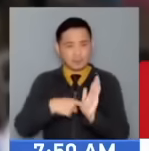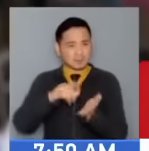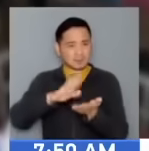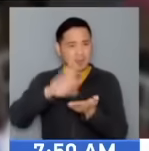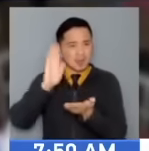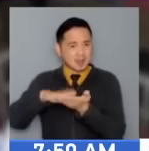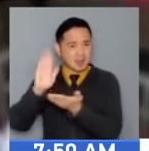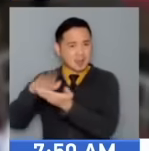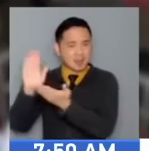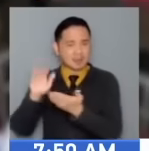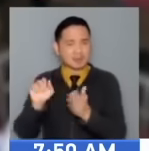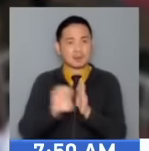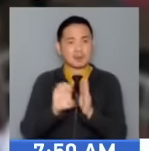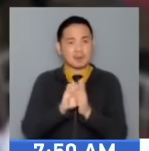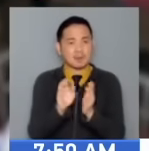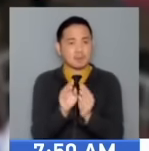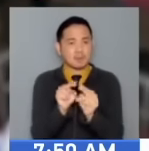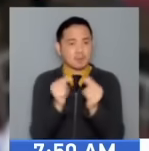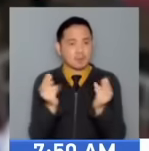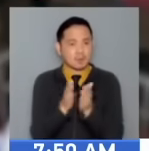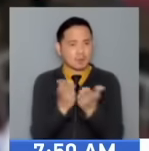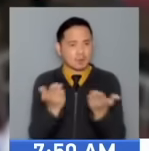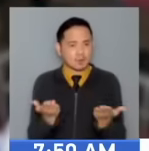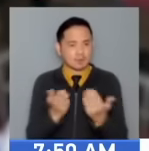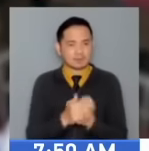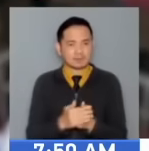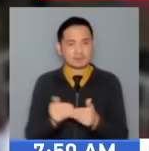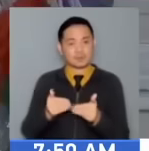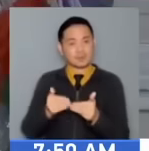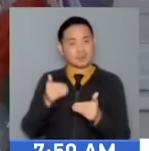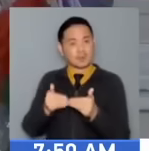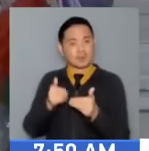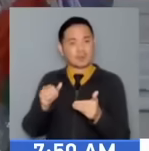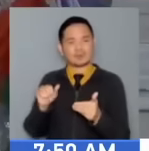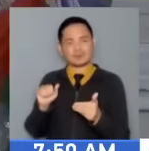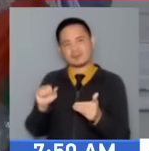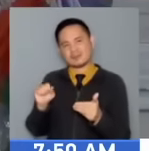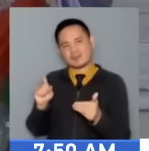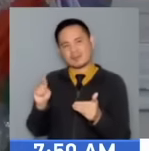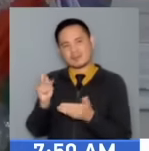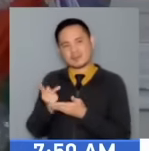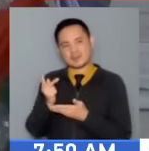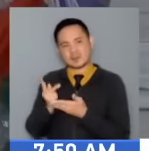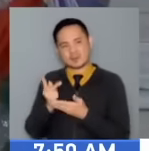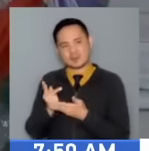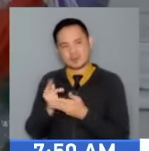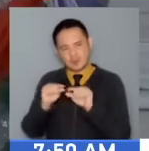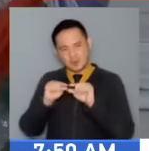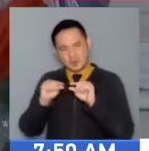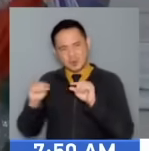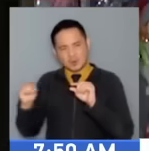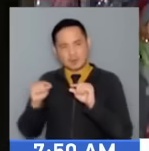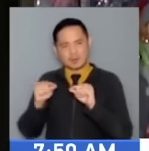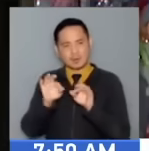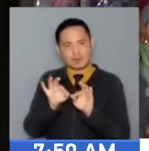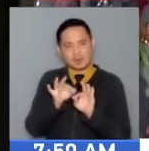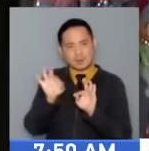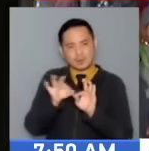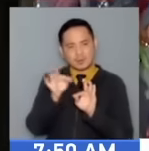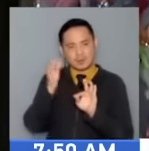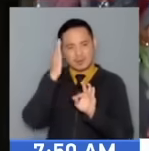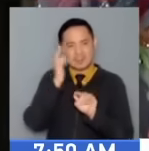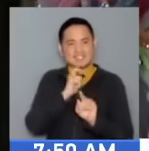Noong 2019, 11 pesos lang daw bawat isang composition notebook na manipis, nakatahiman o may spring.